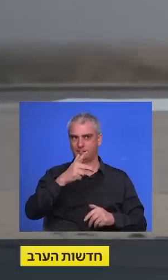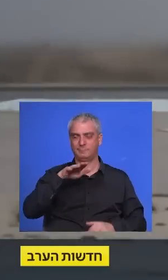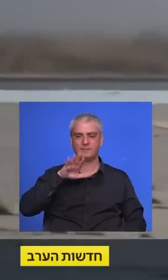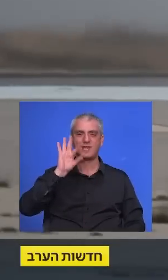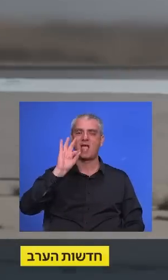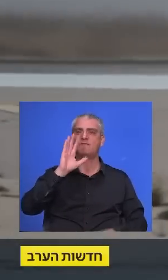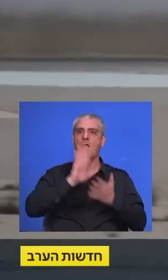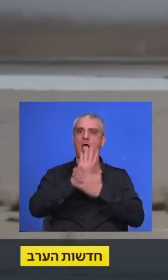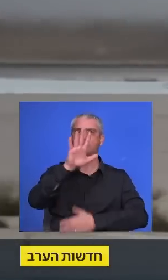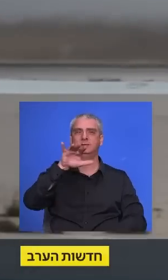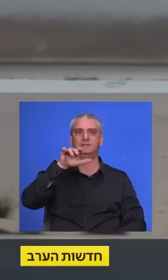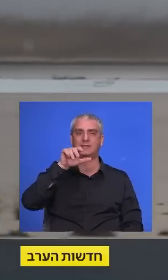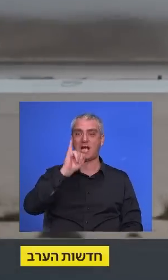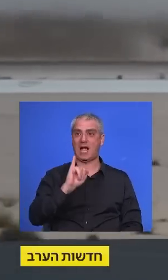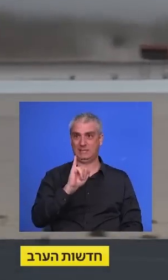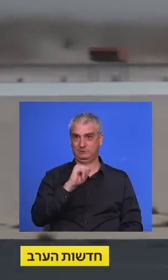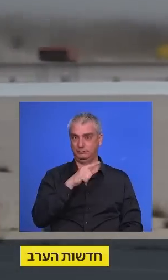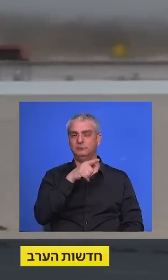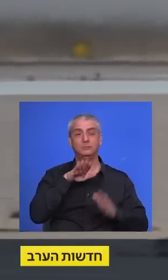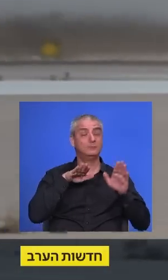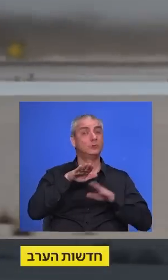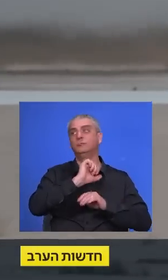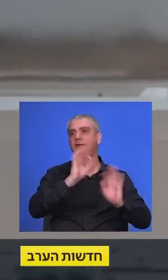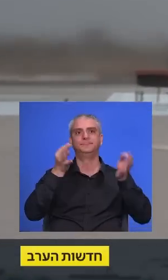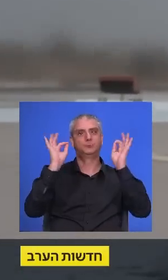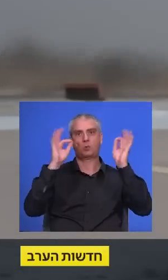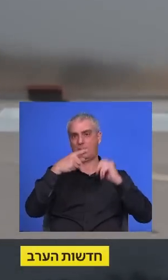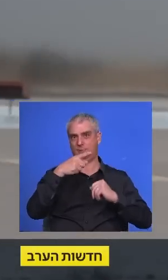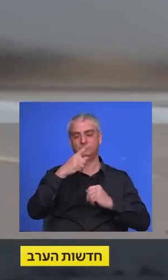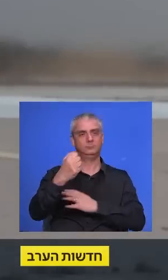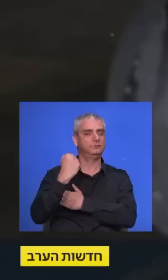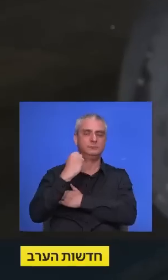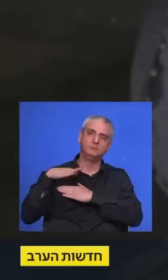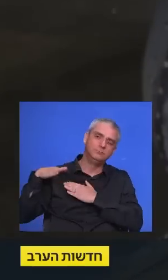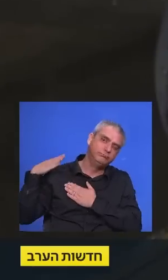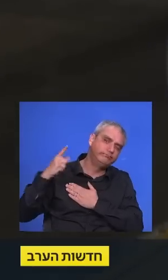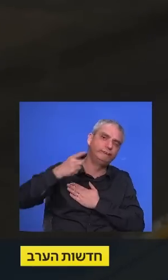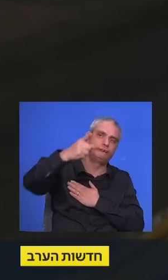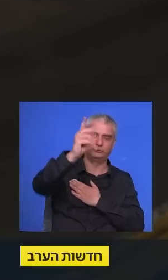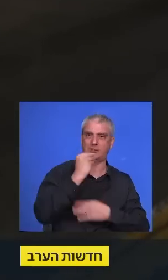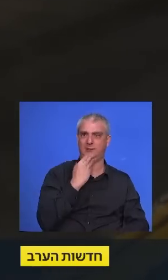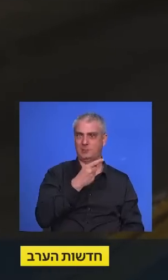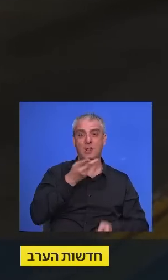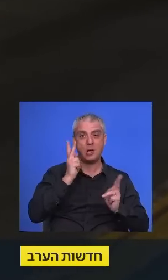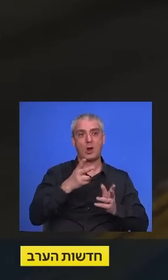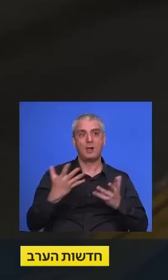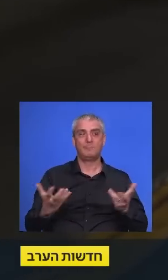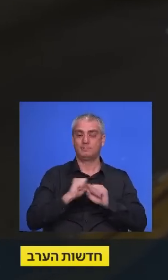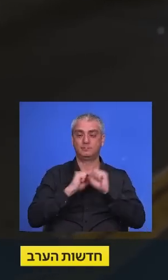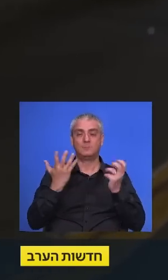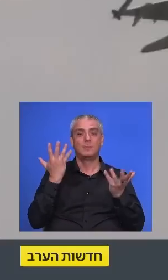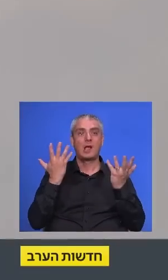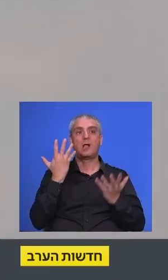מסוג F-15I. המטוסים המתקדמים נחשבים לזרועה הארוכה של ישראל, מסוגלים לשאת חימוש במשקל